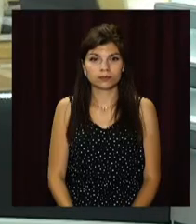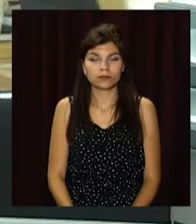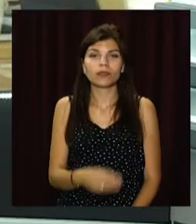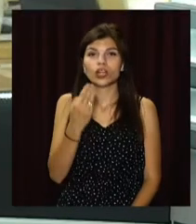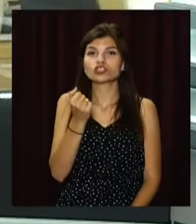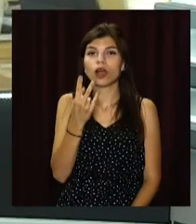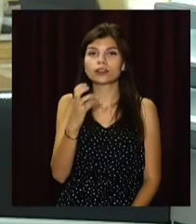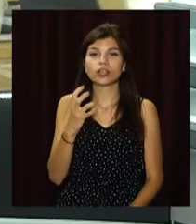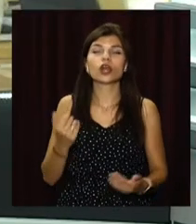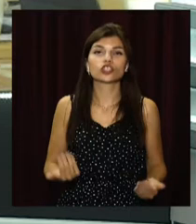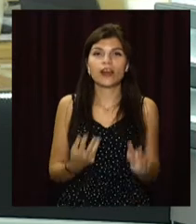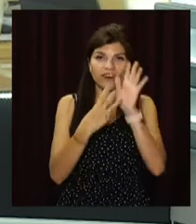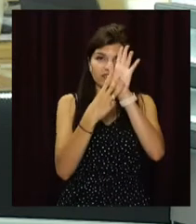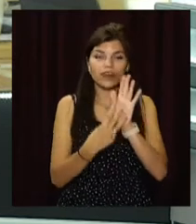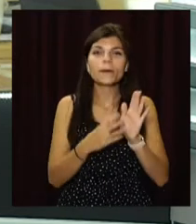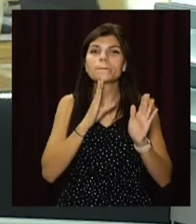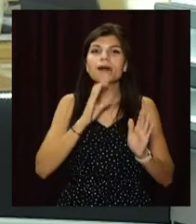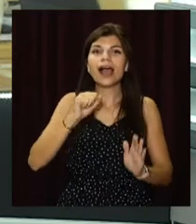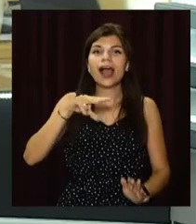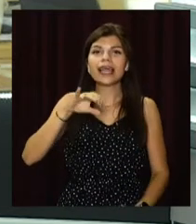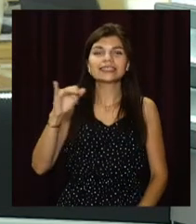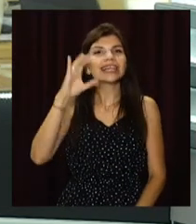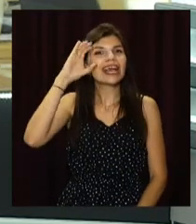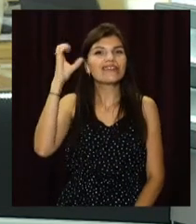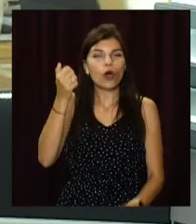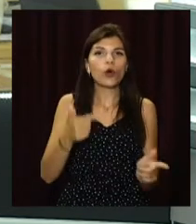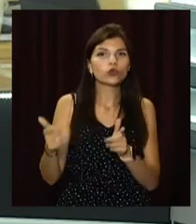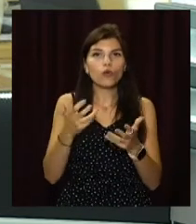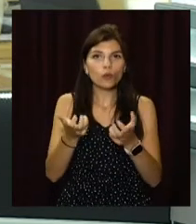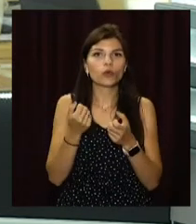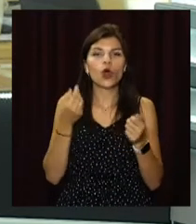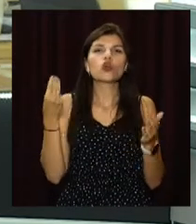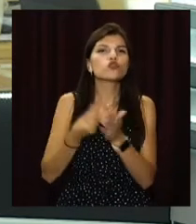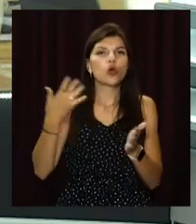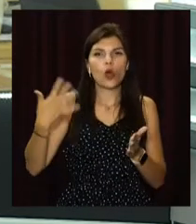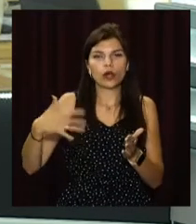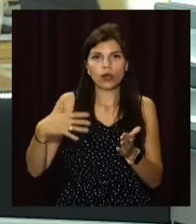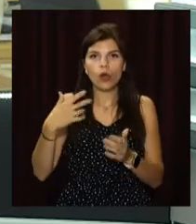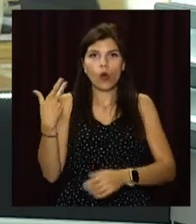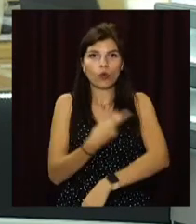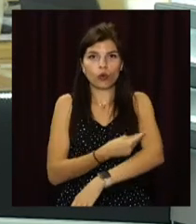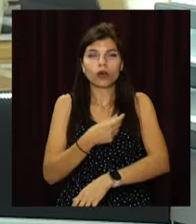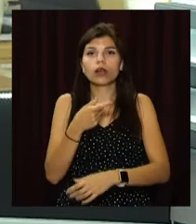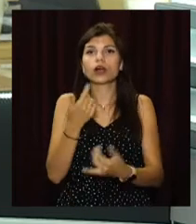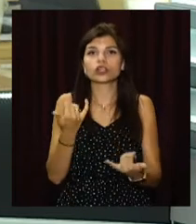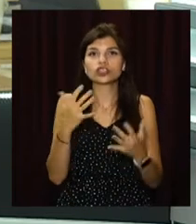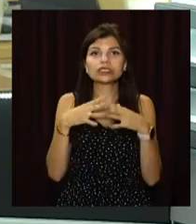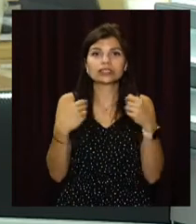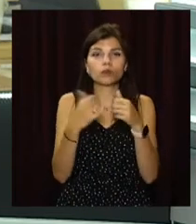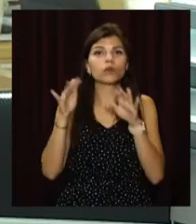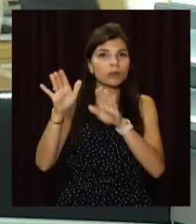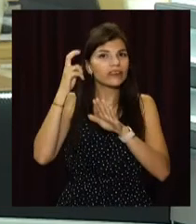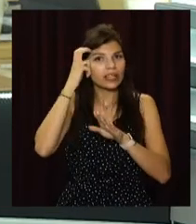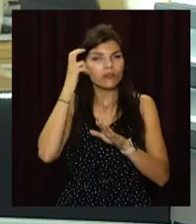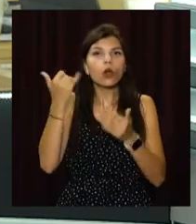Шанс на життя. Восьмимісячна Аліса Шевчик із Кривого Рогу готується отримати дороговартісний укол. Зараз родина Шевчик у Києві.